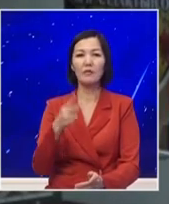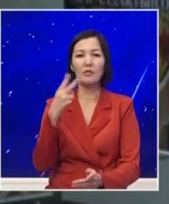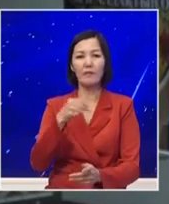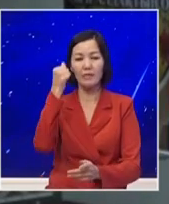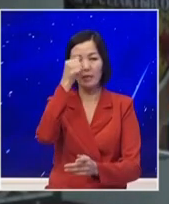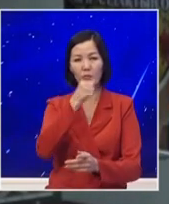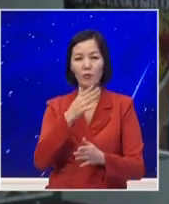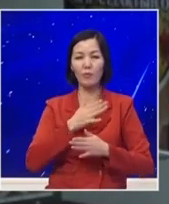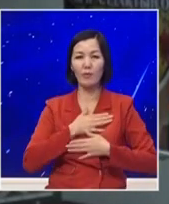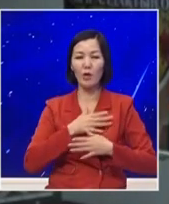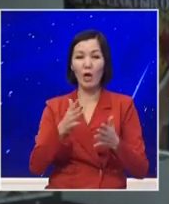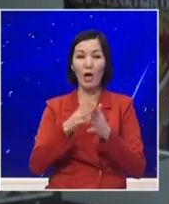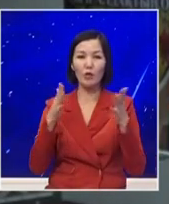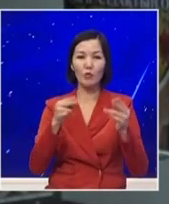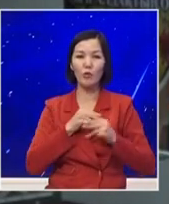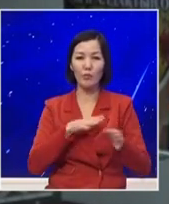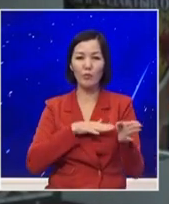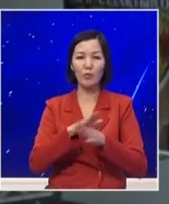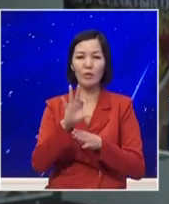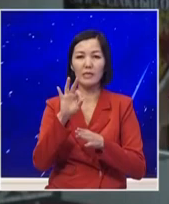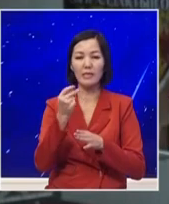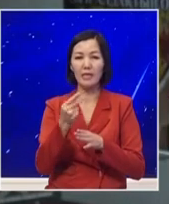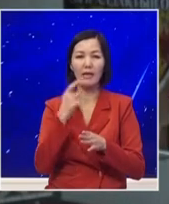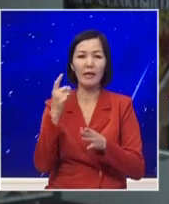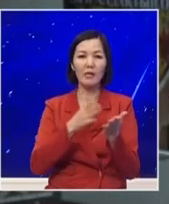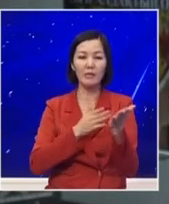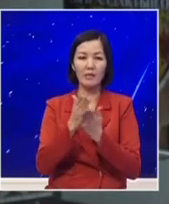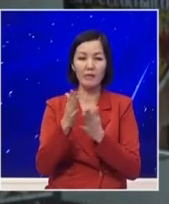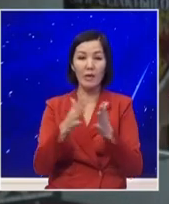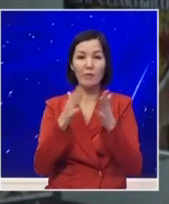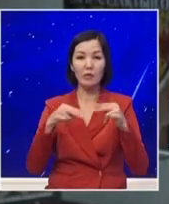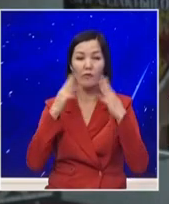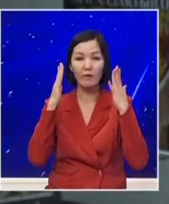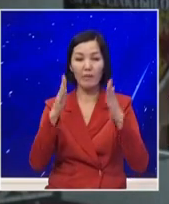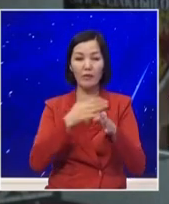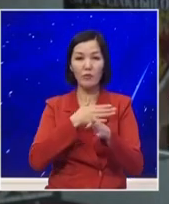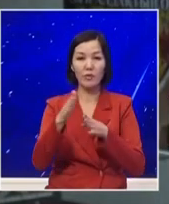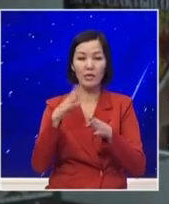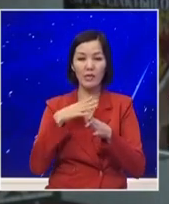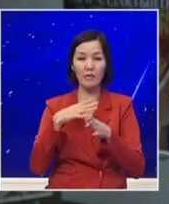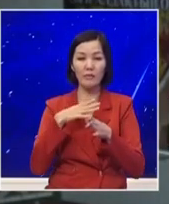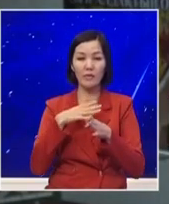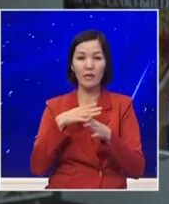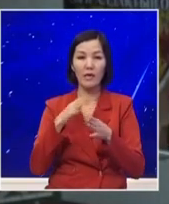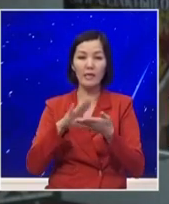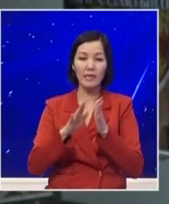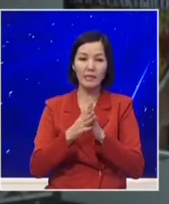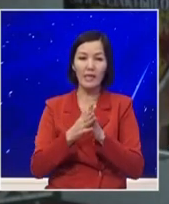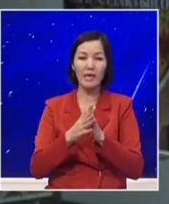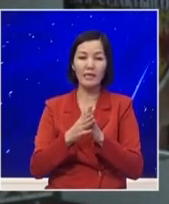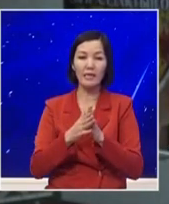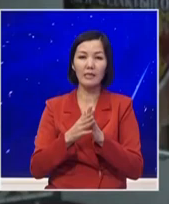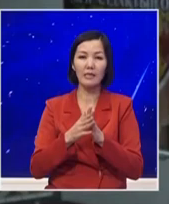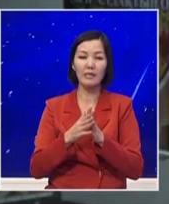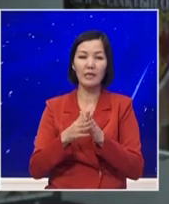2020 году мы проделали огромную работу в социально-экономической сфере. Большое внимание было уделено состоянию дорог, освещению и